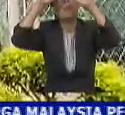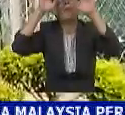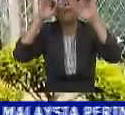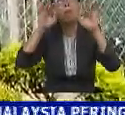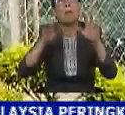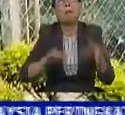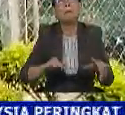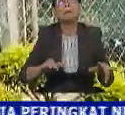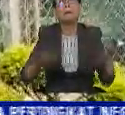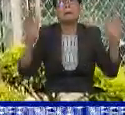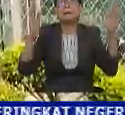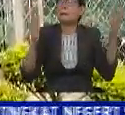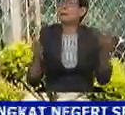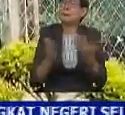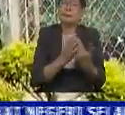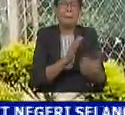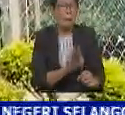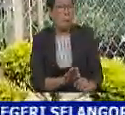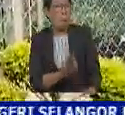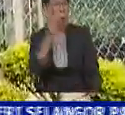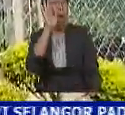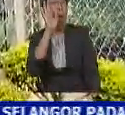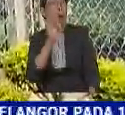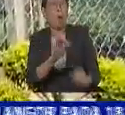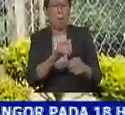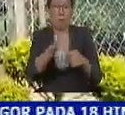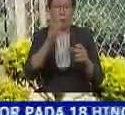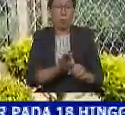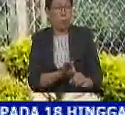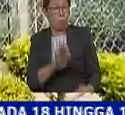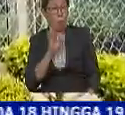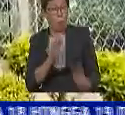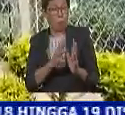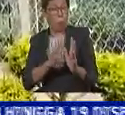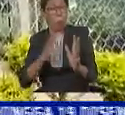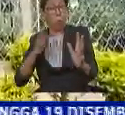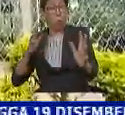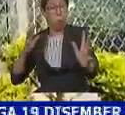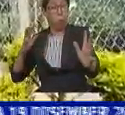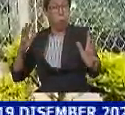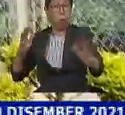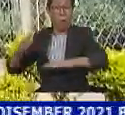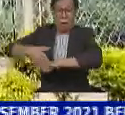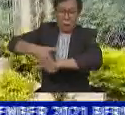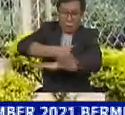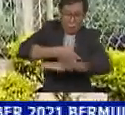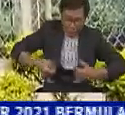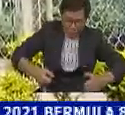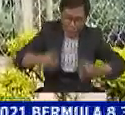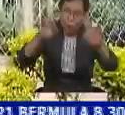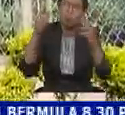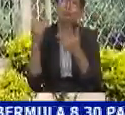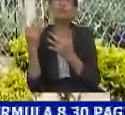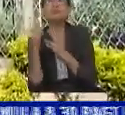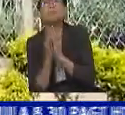dan juga jelas ia tidak mematahkan semangat pengundi untuk beratur panjang vampire and tepi jalan untuk menunggu